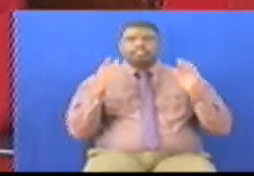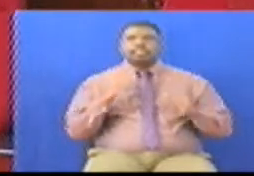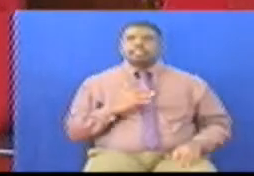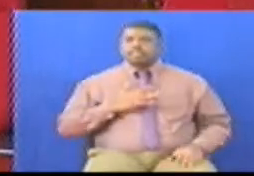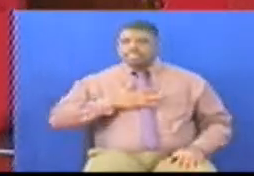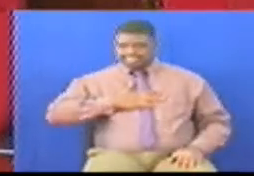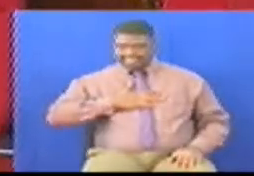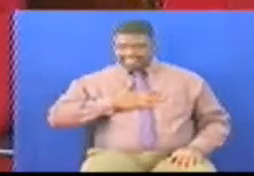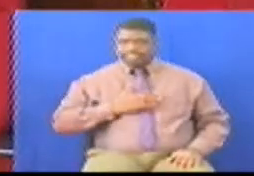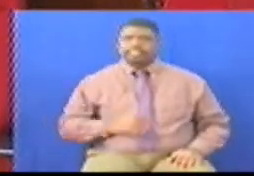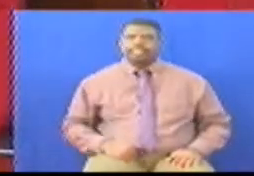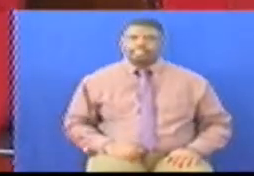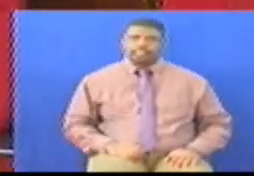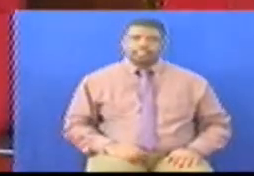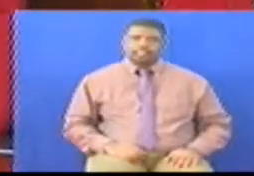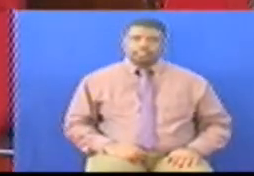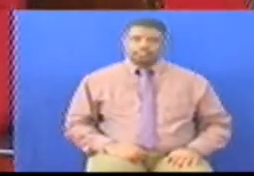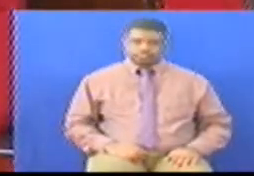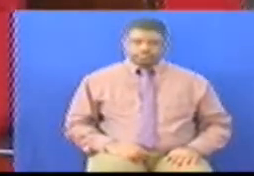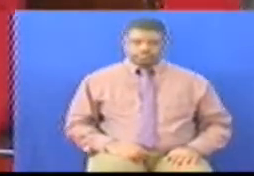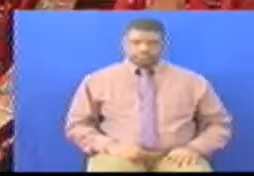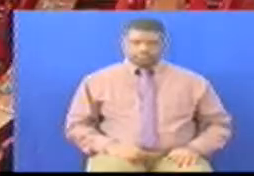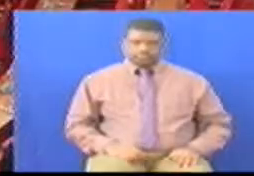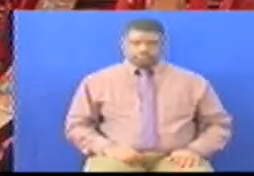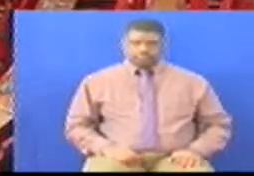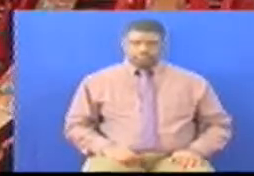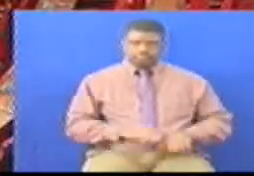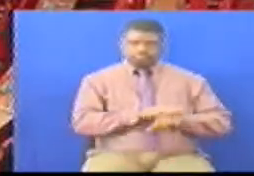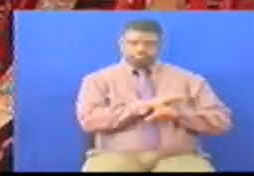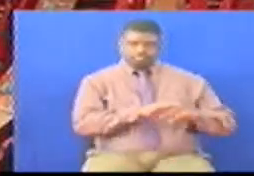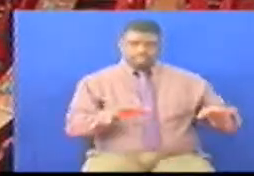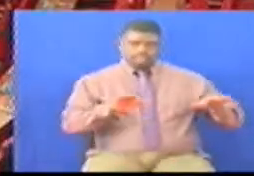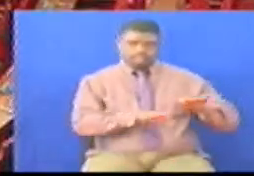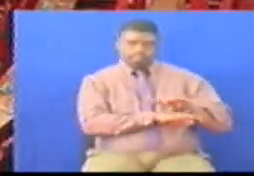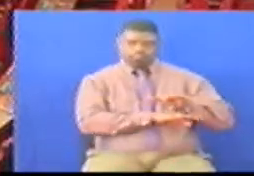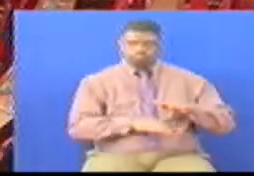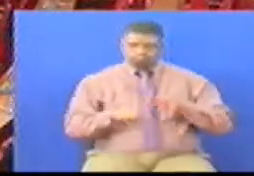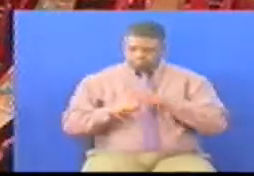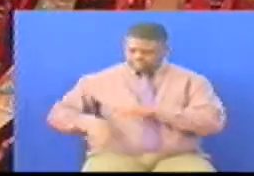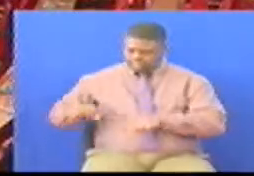Asante sana Mheshimiwa makamu wa mwenyekiti